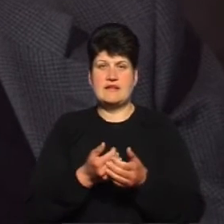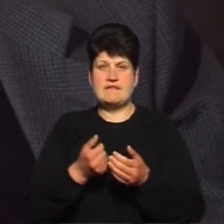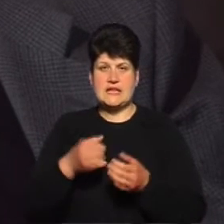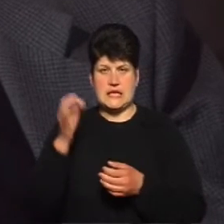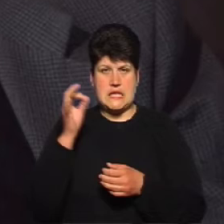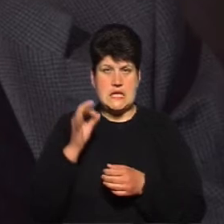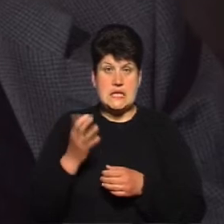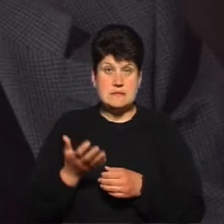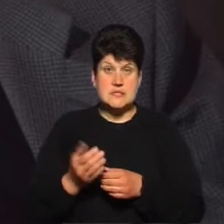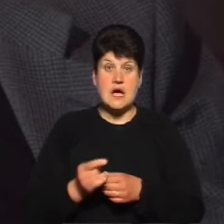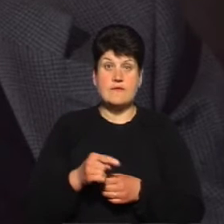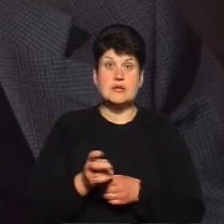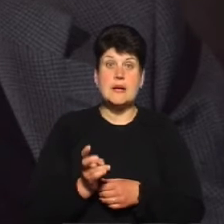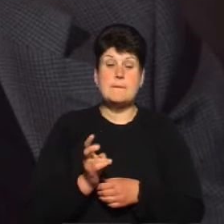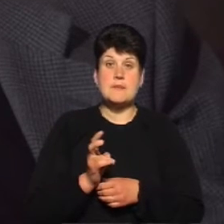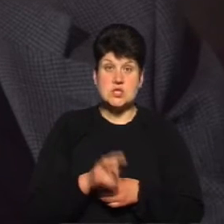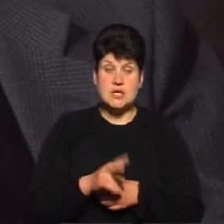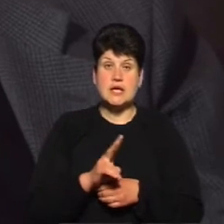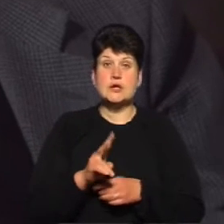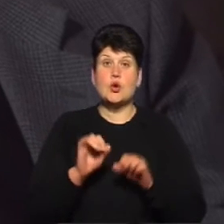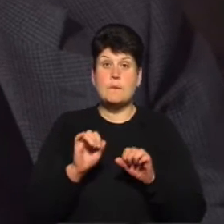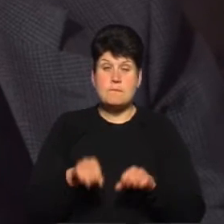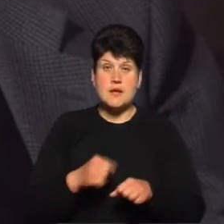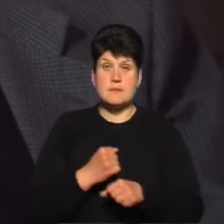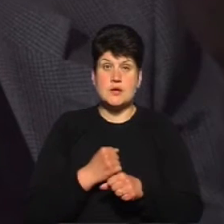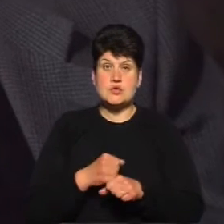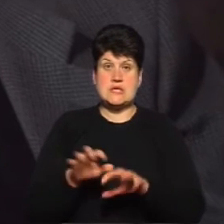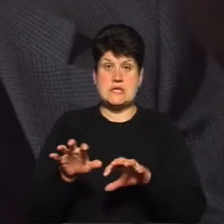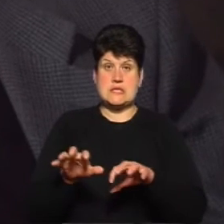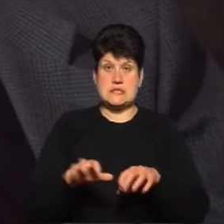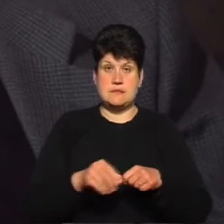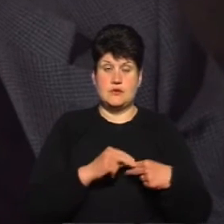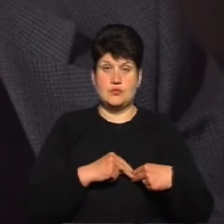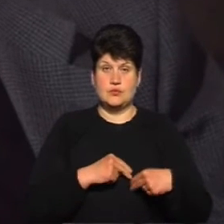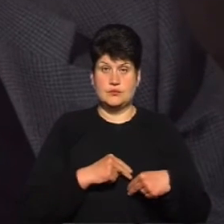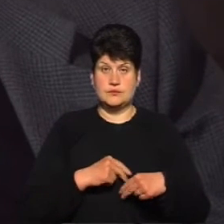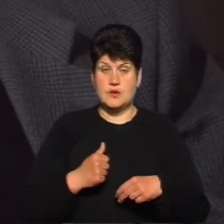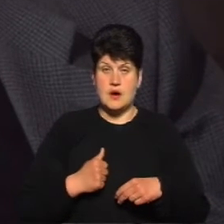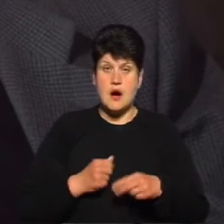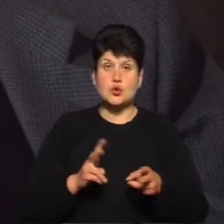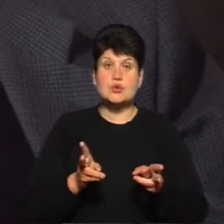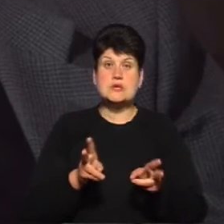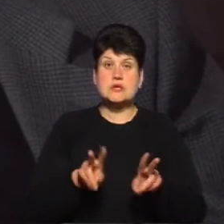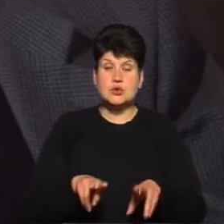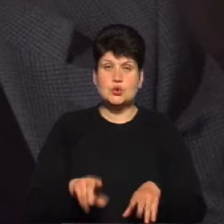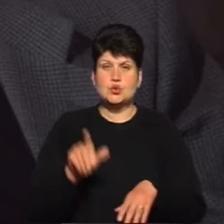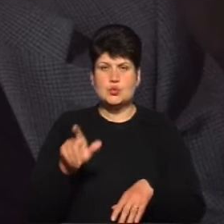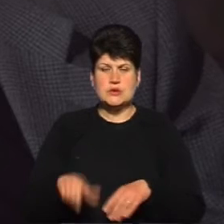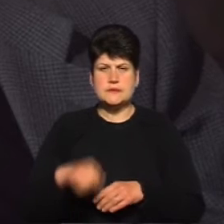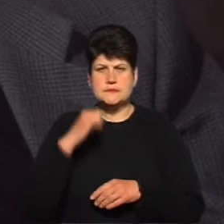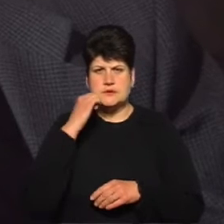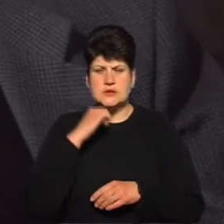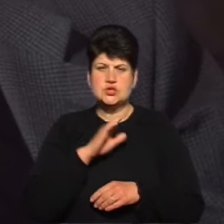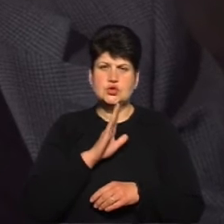вони прийшли, і тих, хто міг працювати, забрали в трудармію. А до тих, хто залишився, до людей похилого віку, жінок та